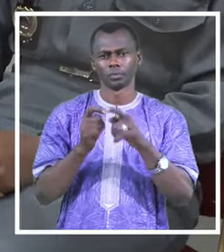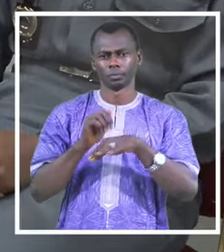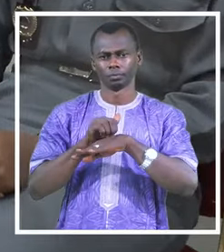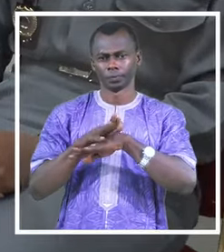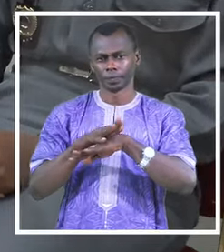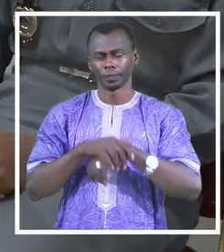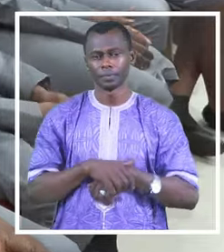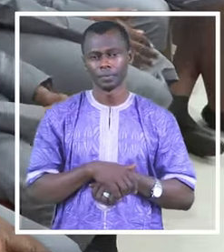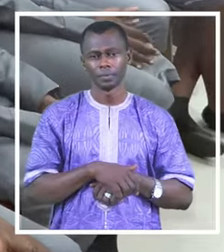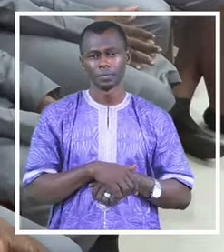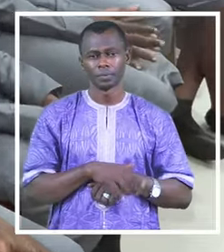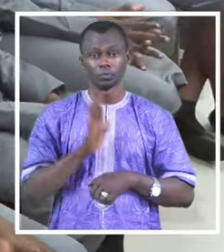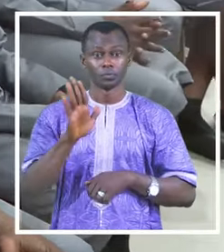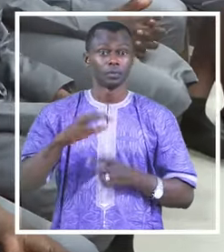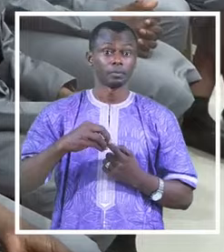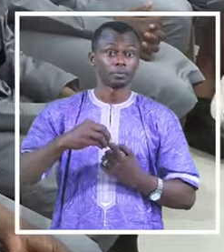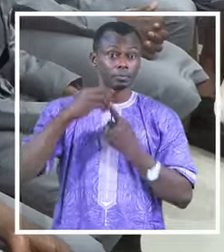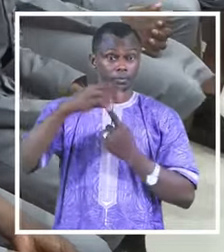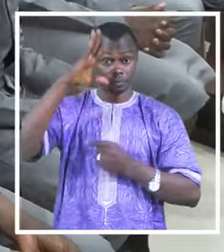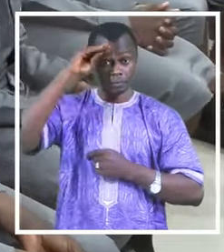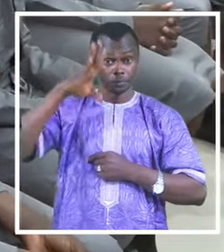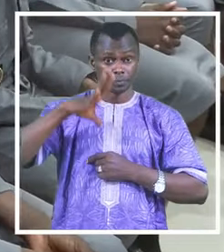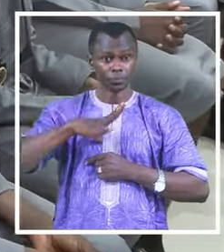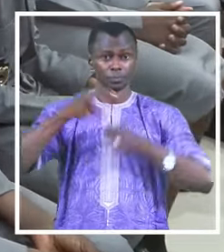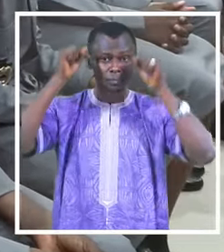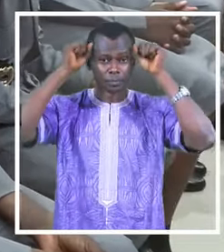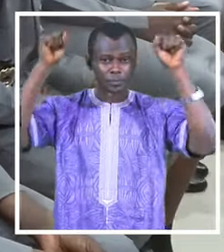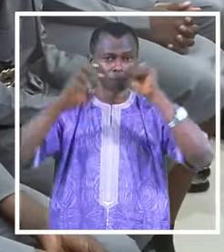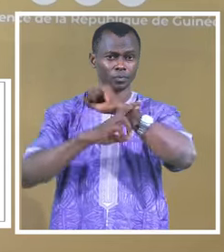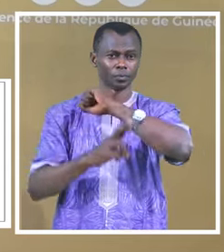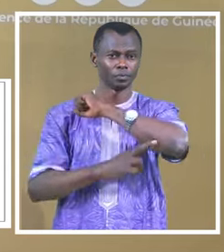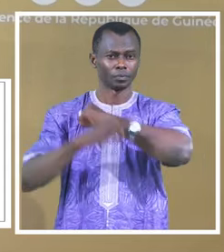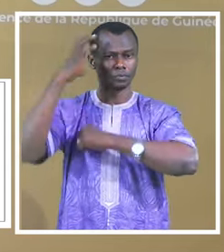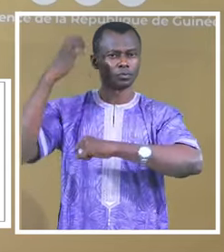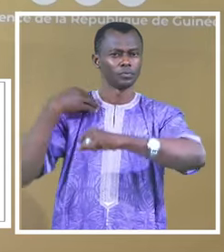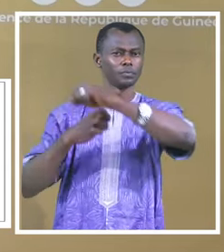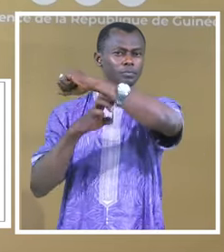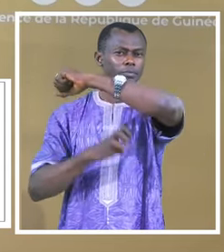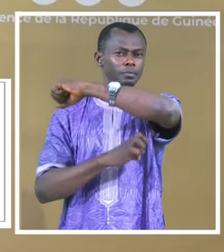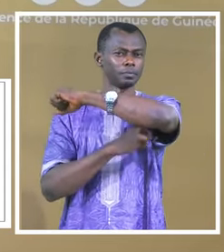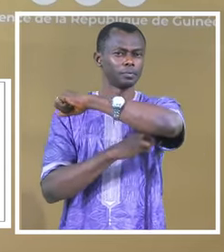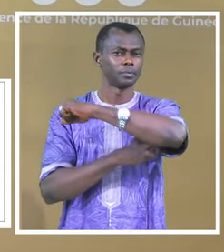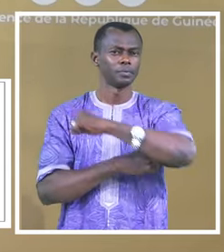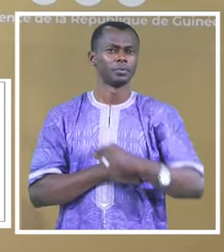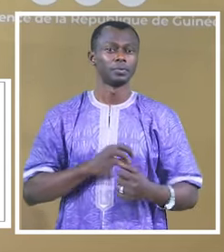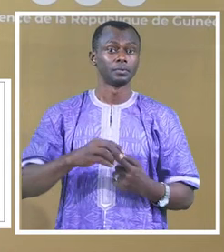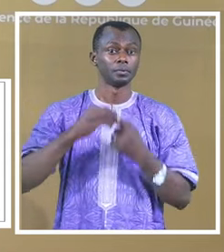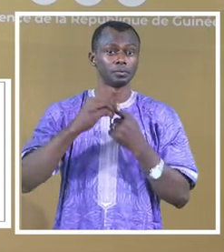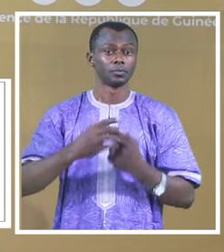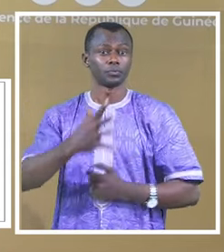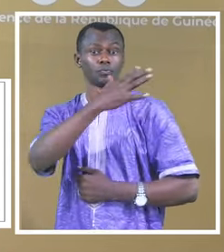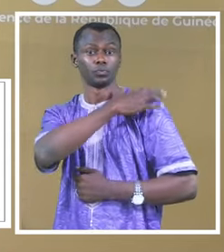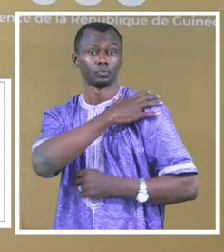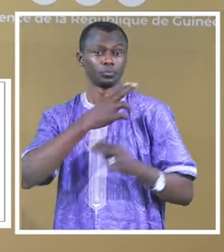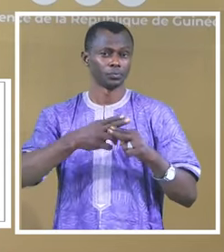du Prytané militaire, qui ont assisté afin de partager avec eux le quotidien de l'instance suprême de décision